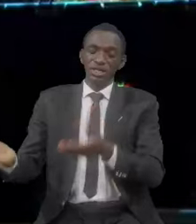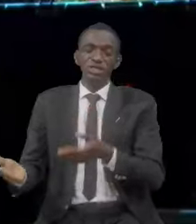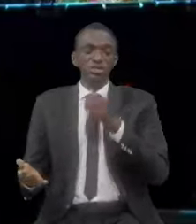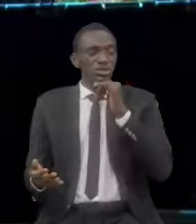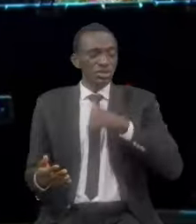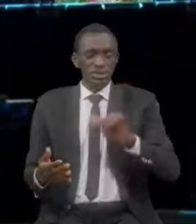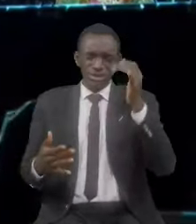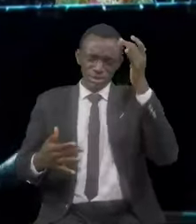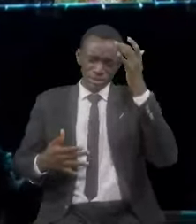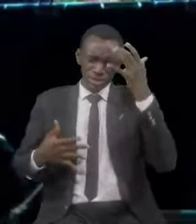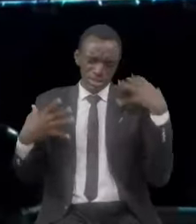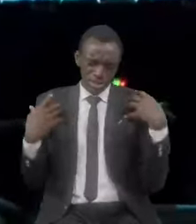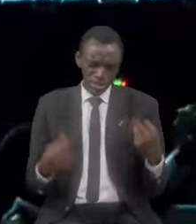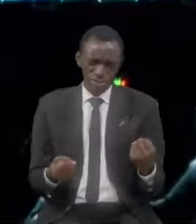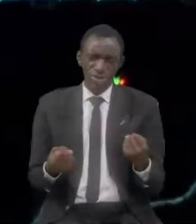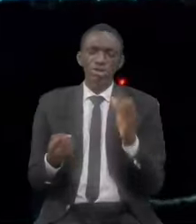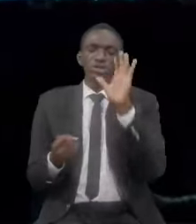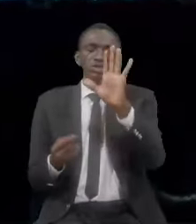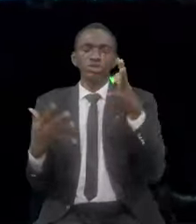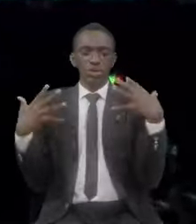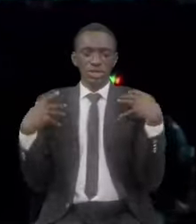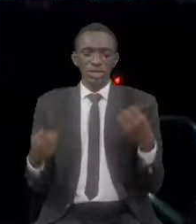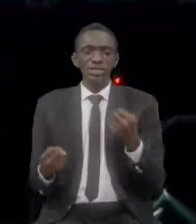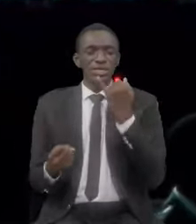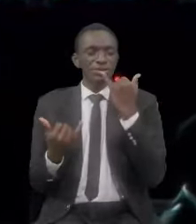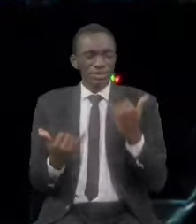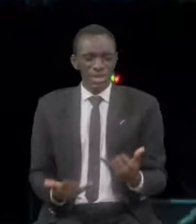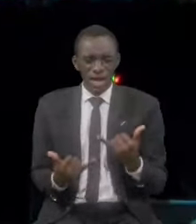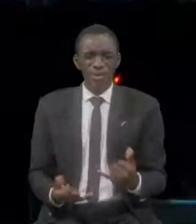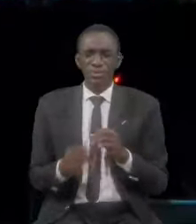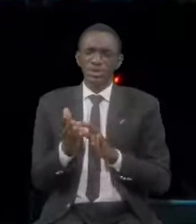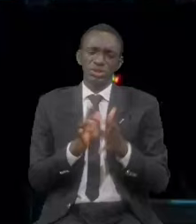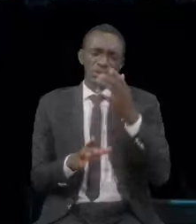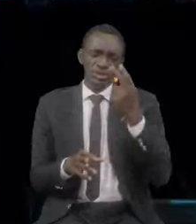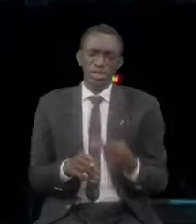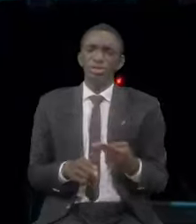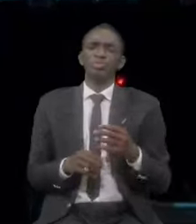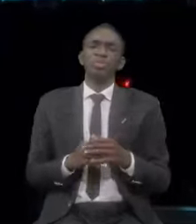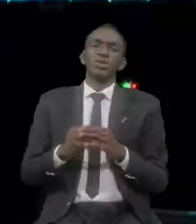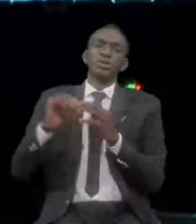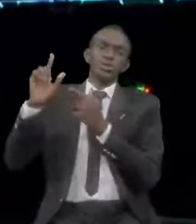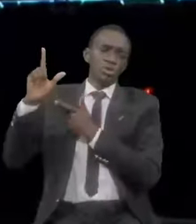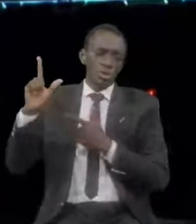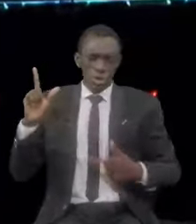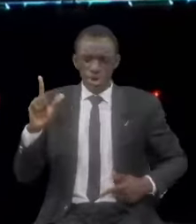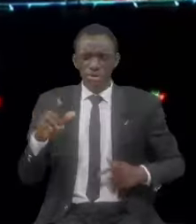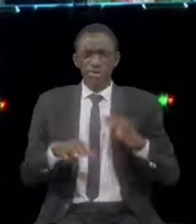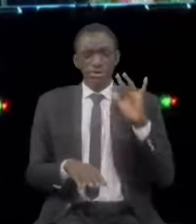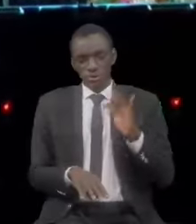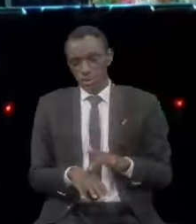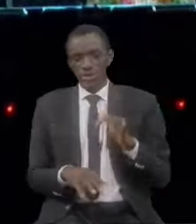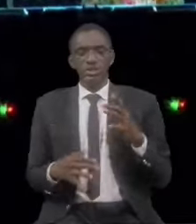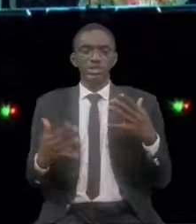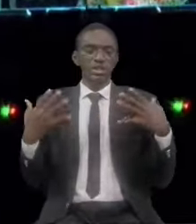vous n'en êtes pas guéri, votre guérison est à l'actuel. Seigneur, touche, Seigneur,